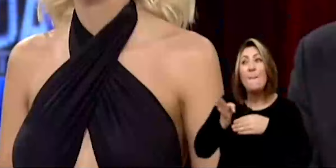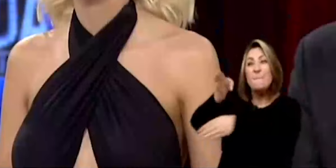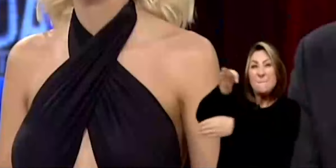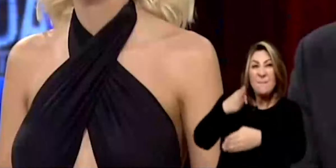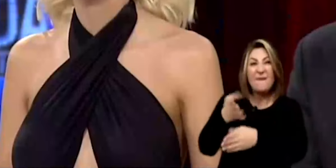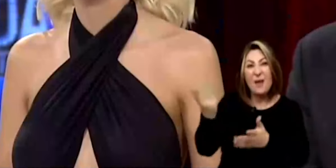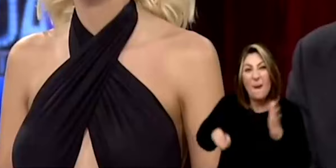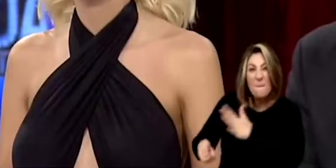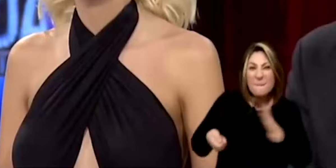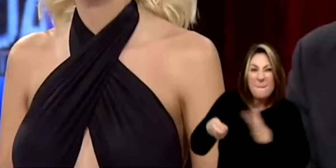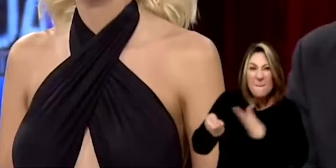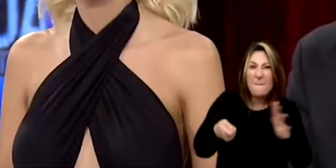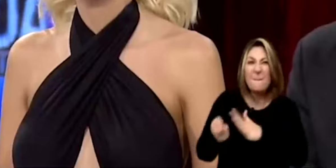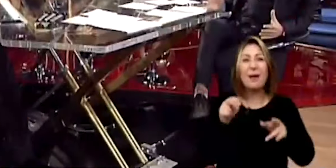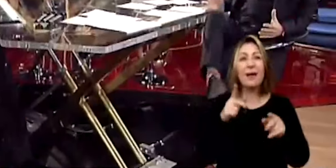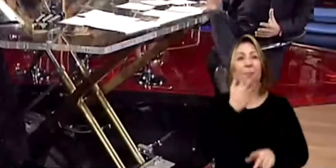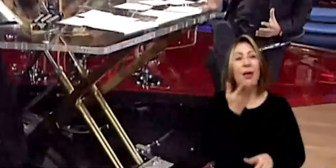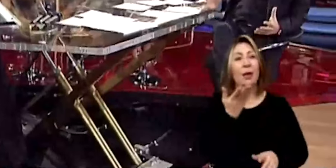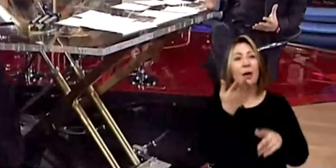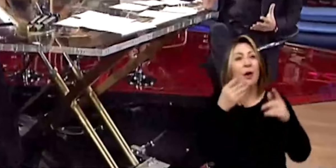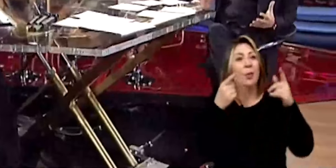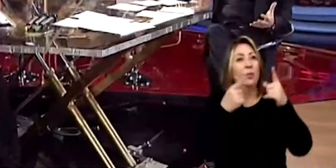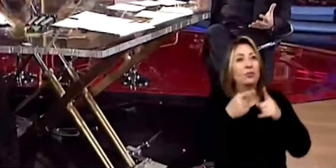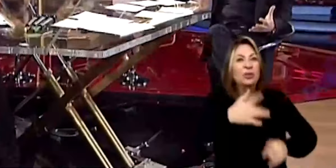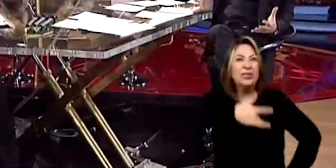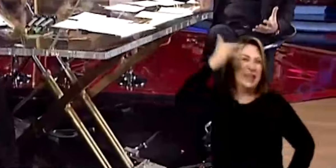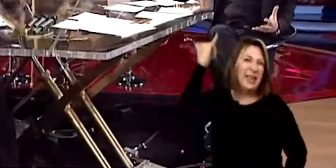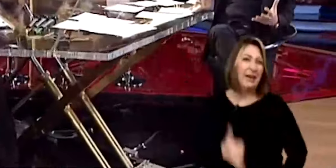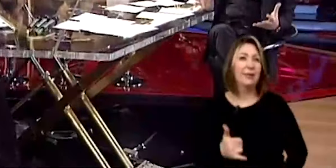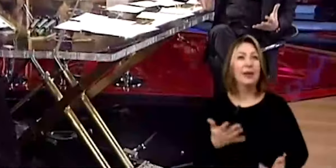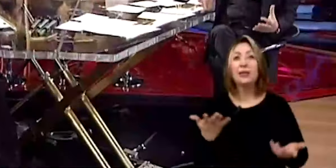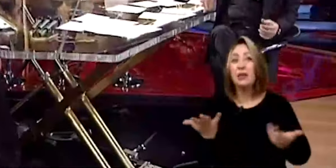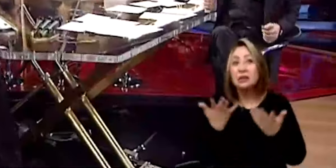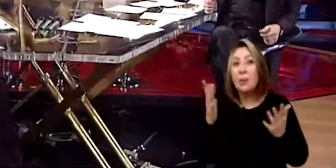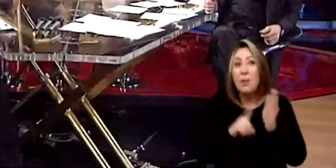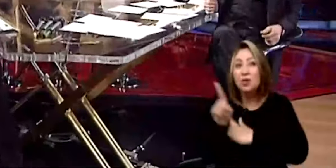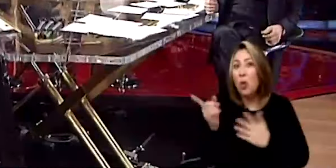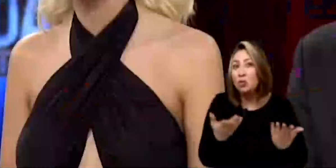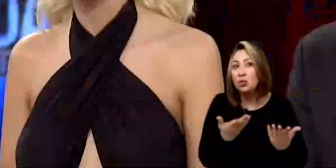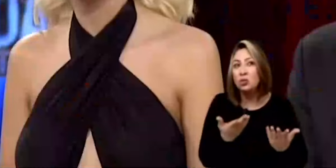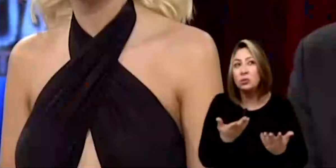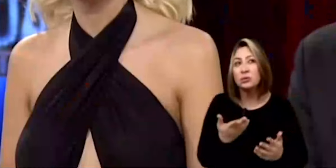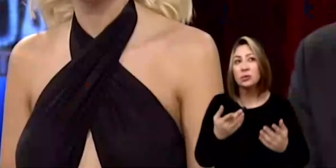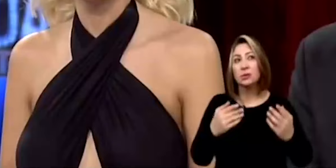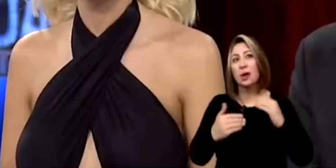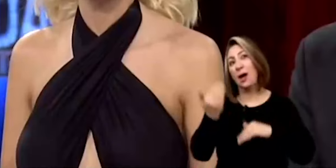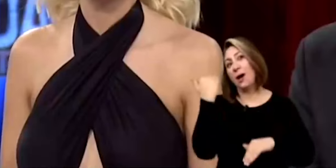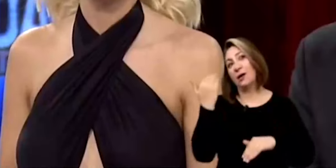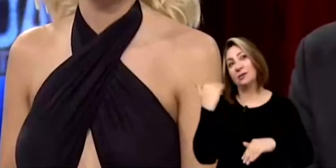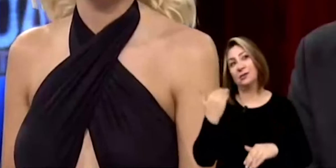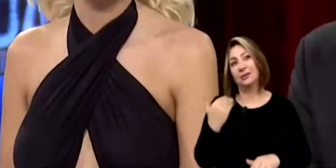da karnına bıçaklıyormuşsunuz gibi. Bu gaddarlığı nasıl başarıyorsunuz? Kulis